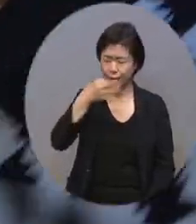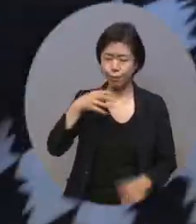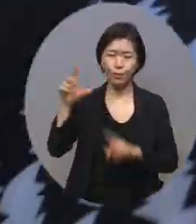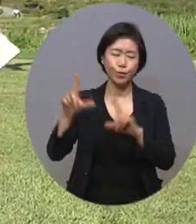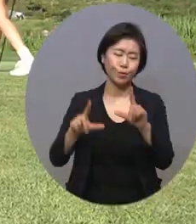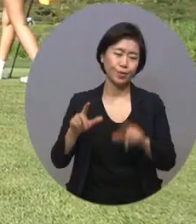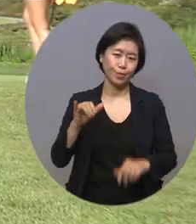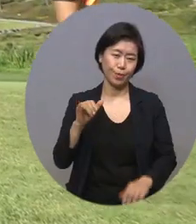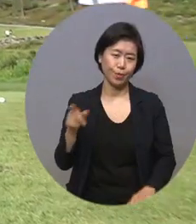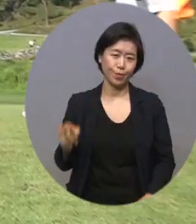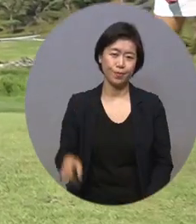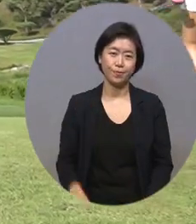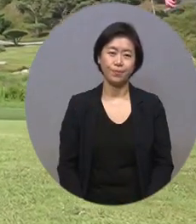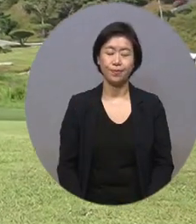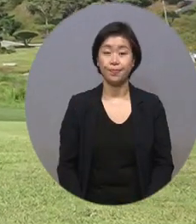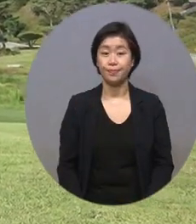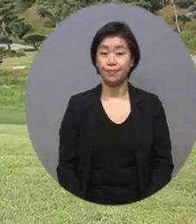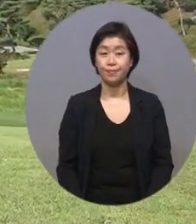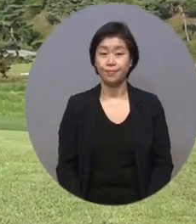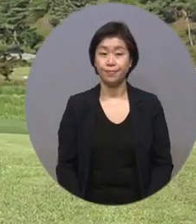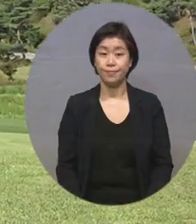아.